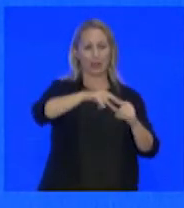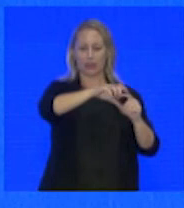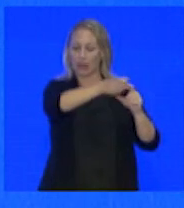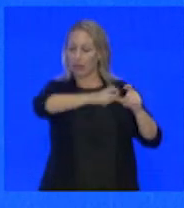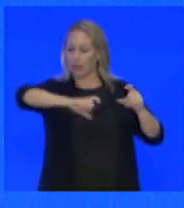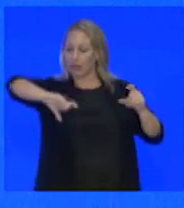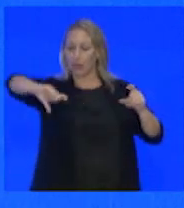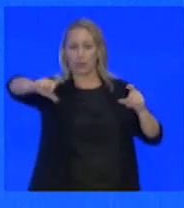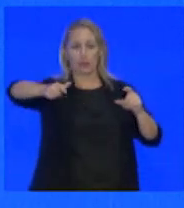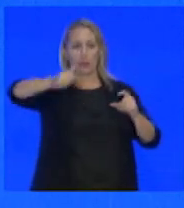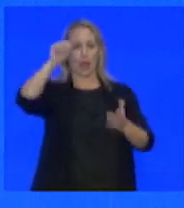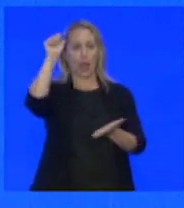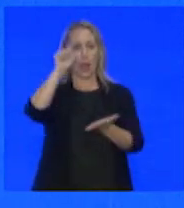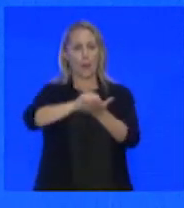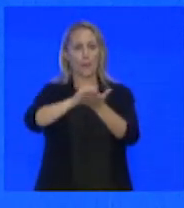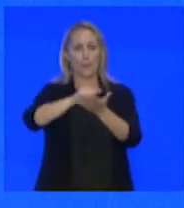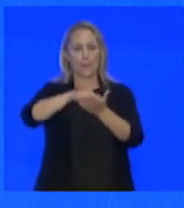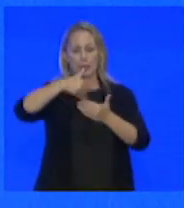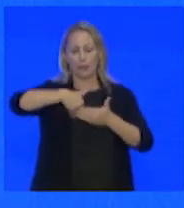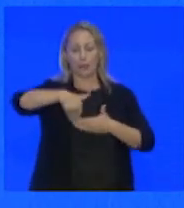και δημοπρατείται εντός 18 μηνών.